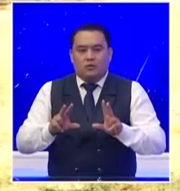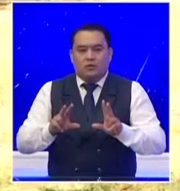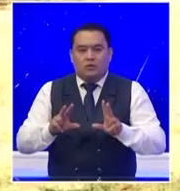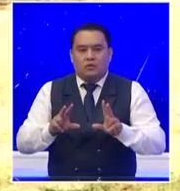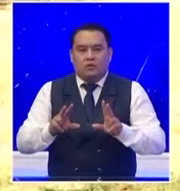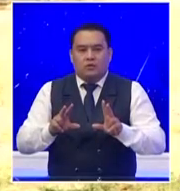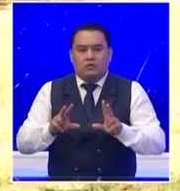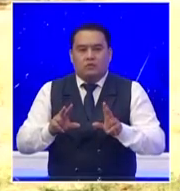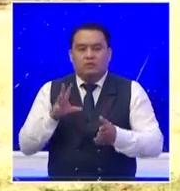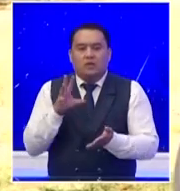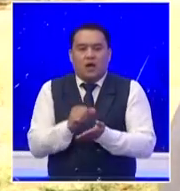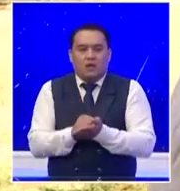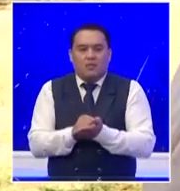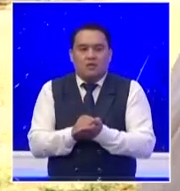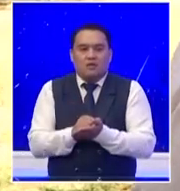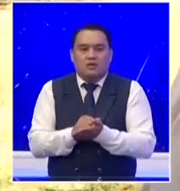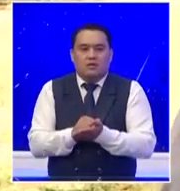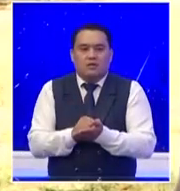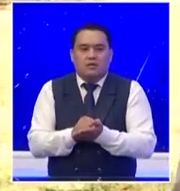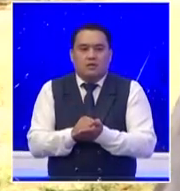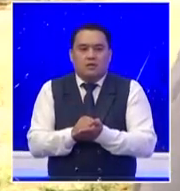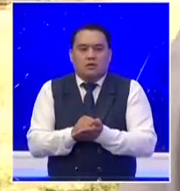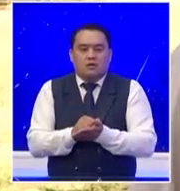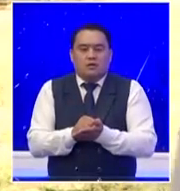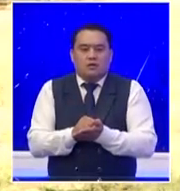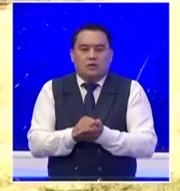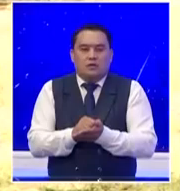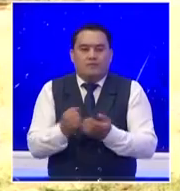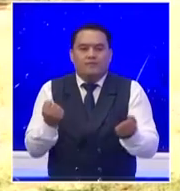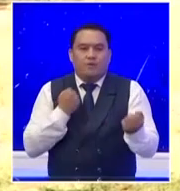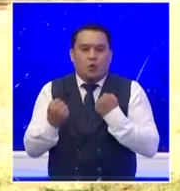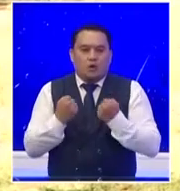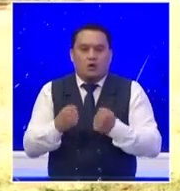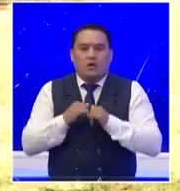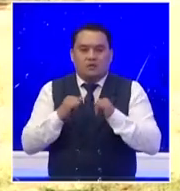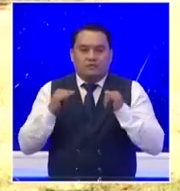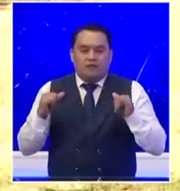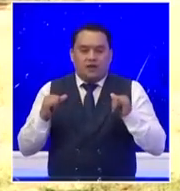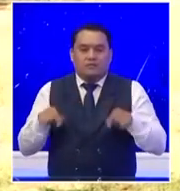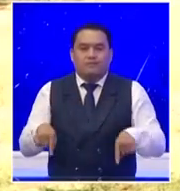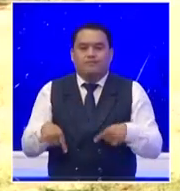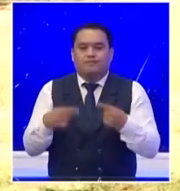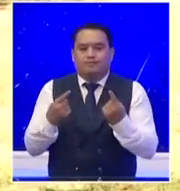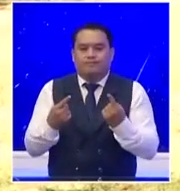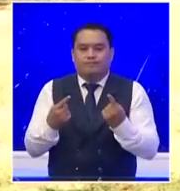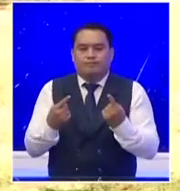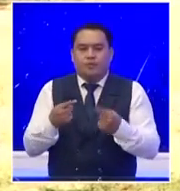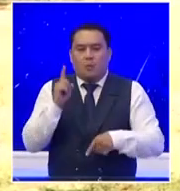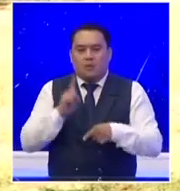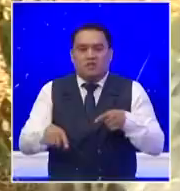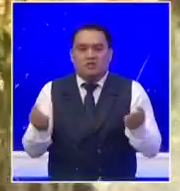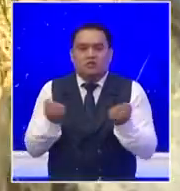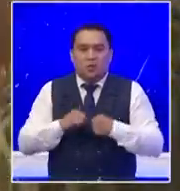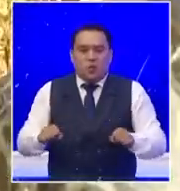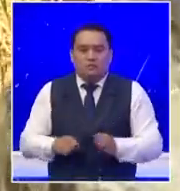вот занимаемся резиной, общее физическое развитие, растягивание, ускорение